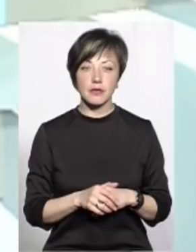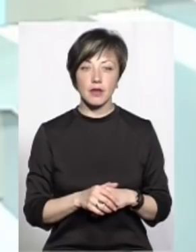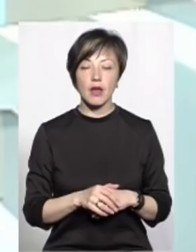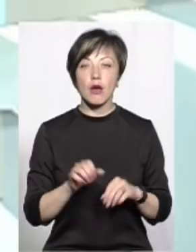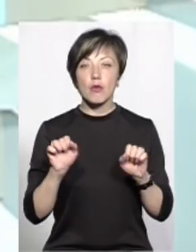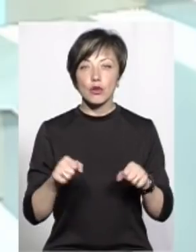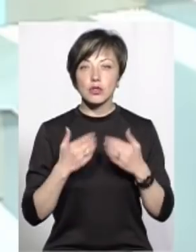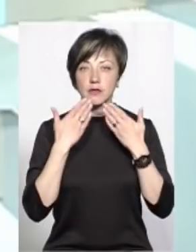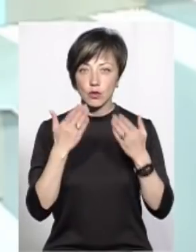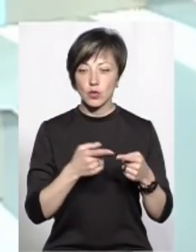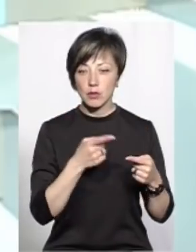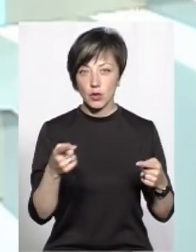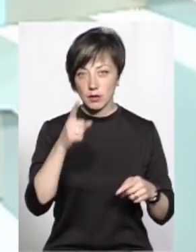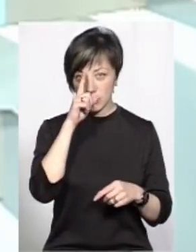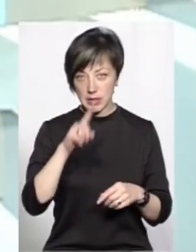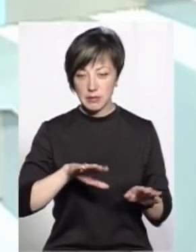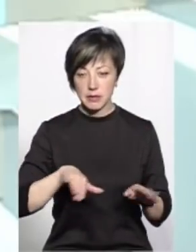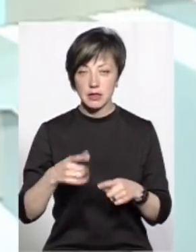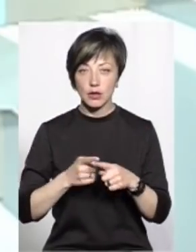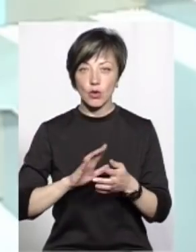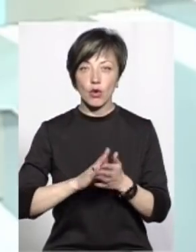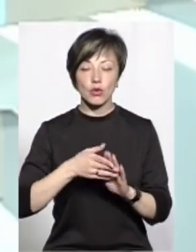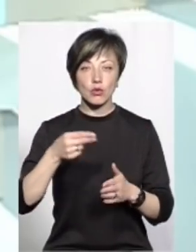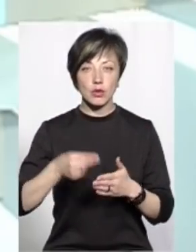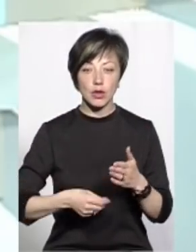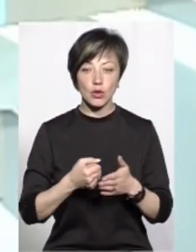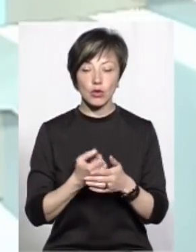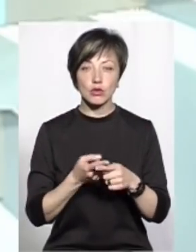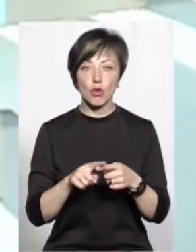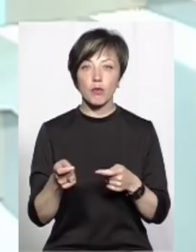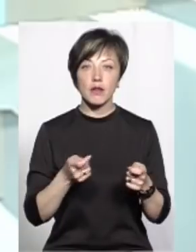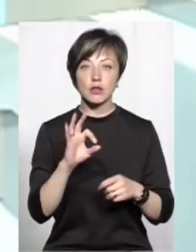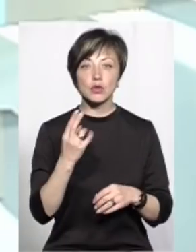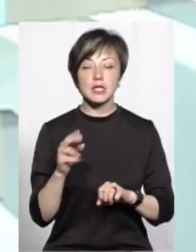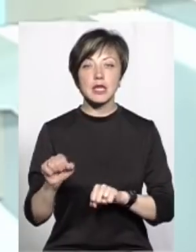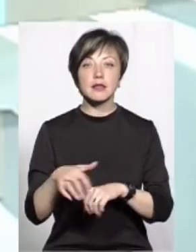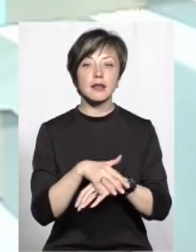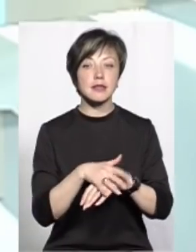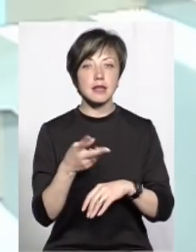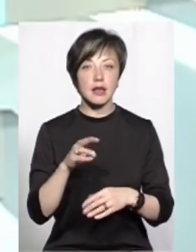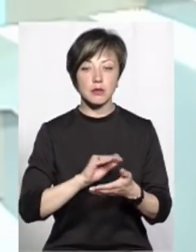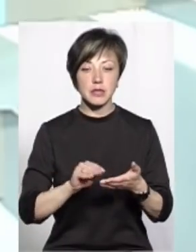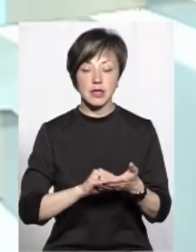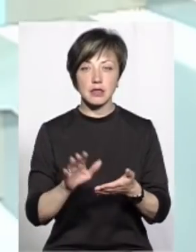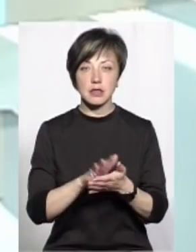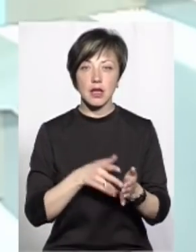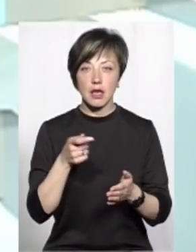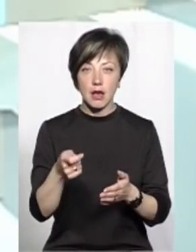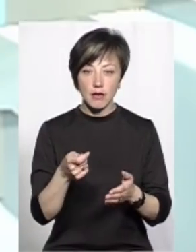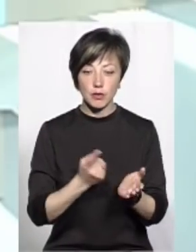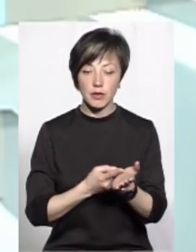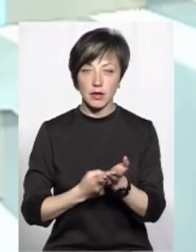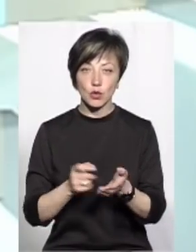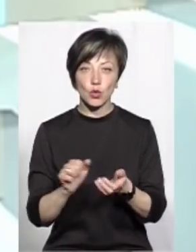Вони можуть звернутися протягом місяця після того, як уклали цей договір, до цього управління соціального захисту населення, написати заяву, подати відповідні